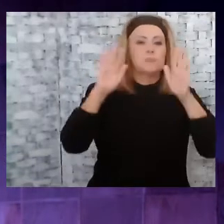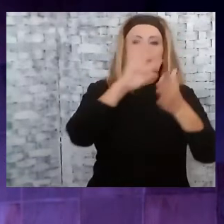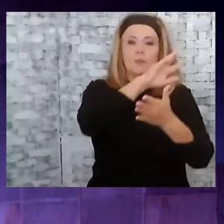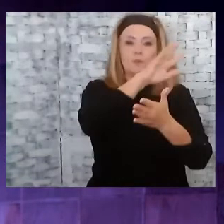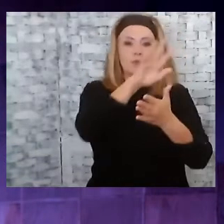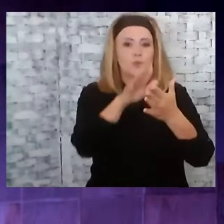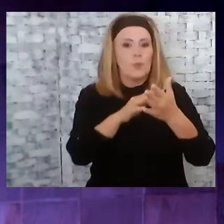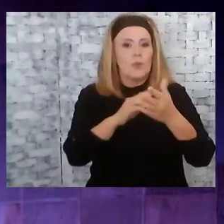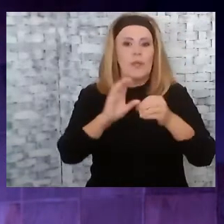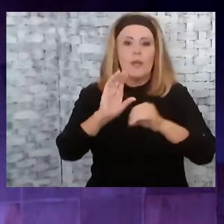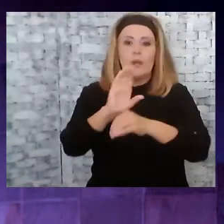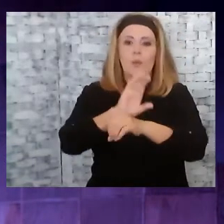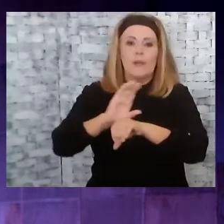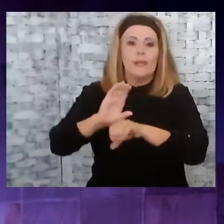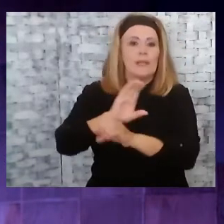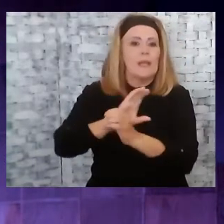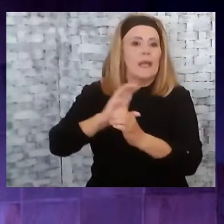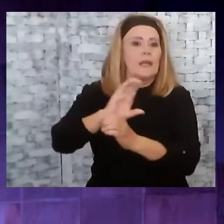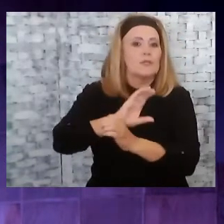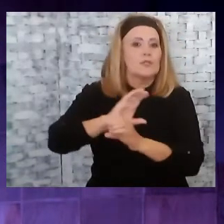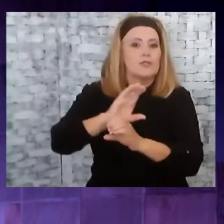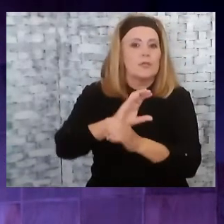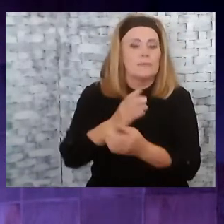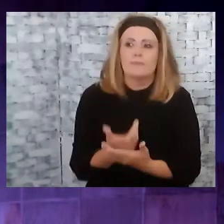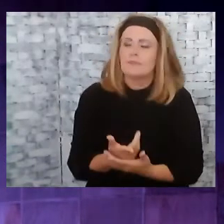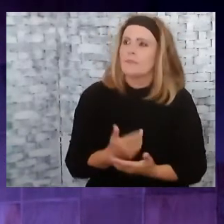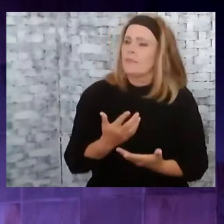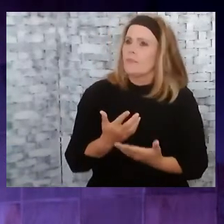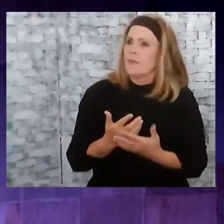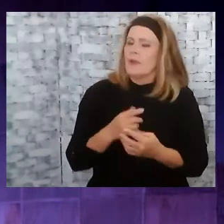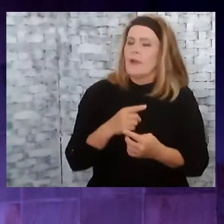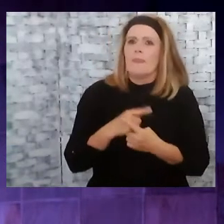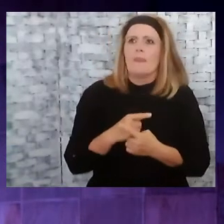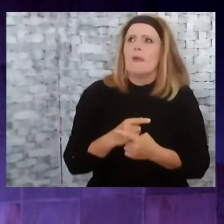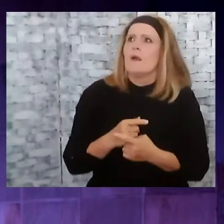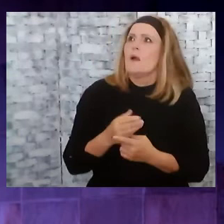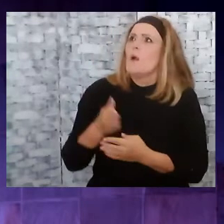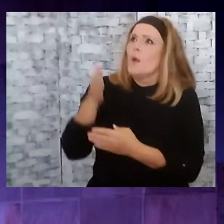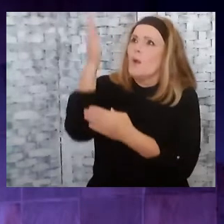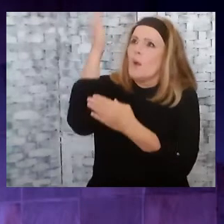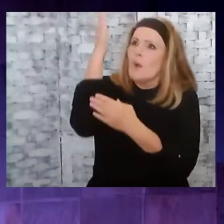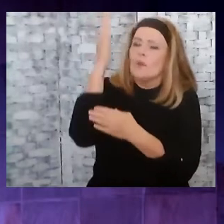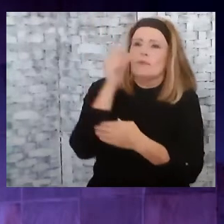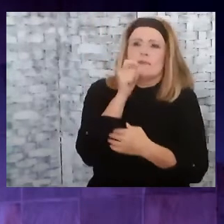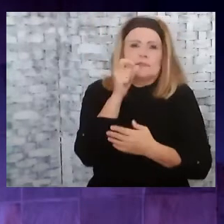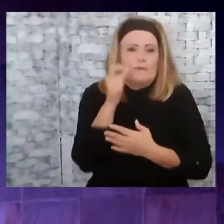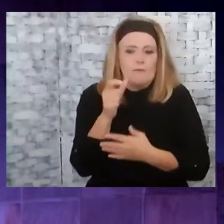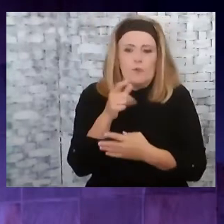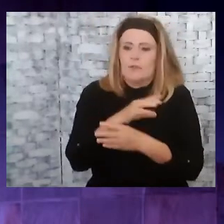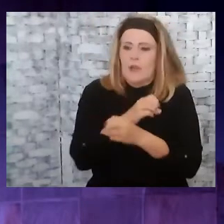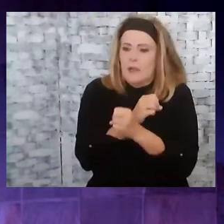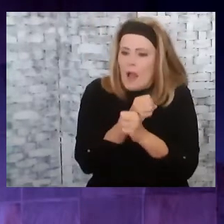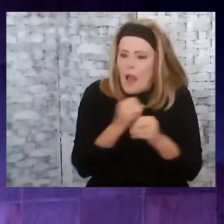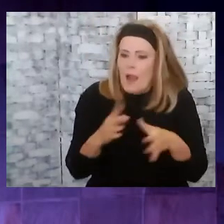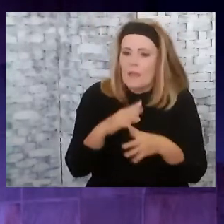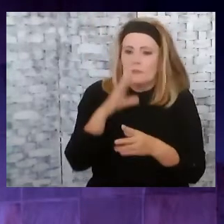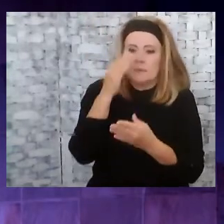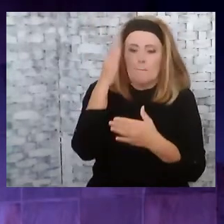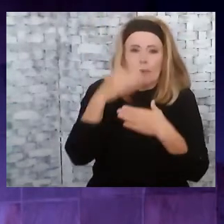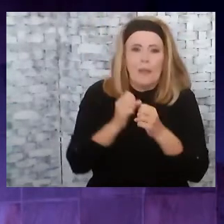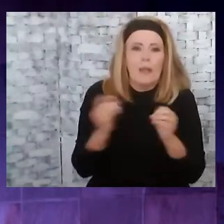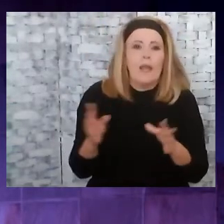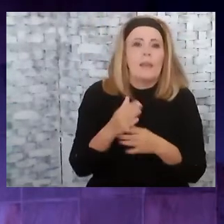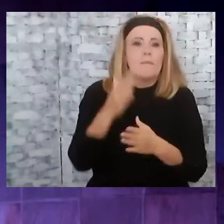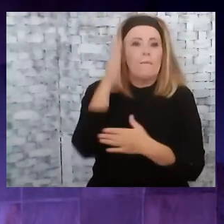Dis hoe sy boek begin. In die begin was die woord was by God, die woord was God, alles het deur hom ontstaan. Maar dis asof hy die groot drama